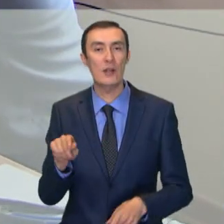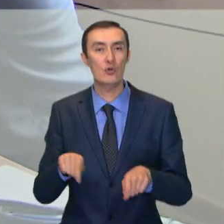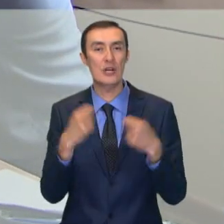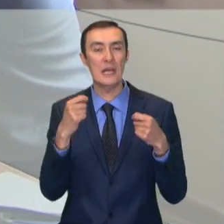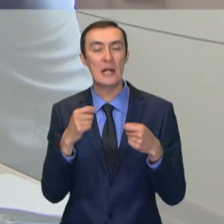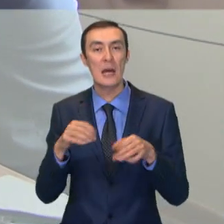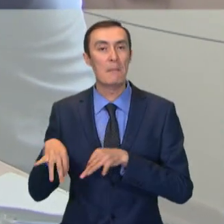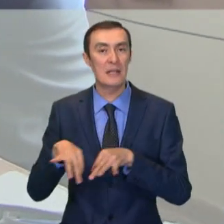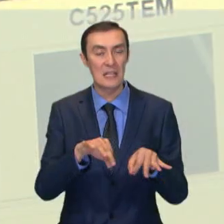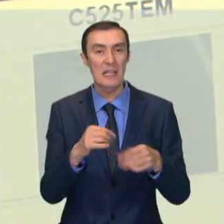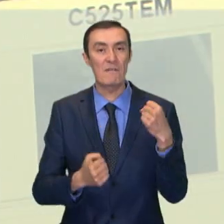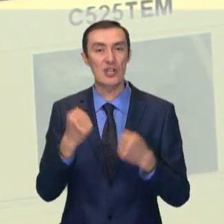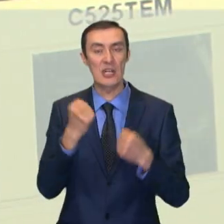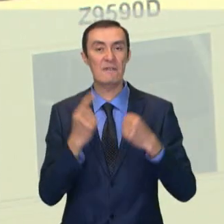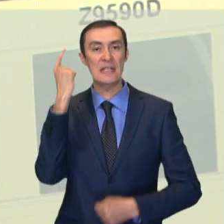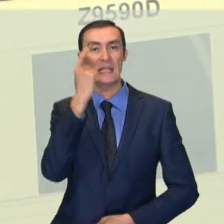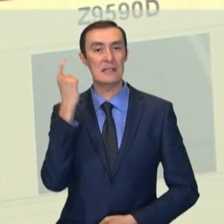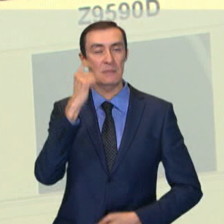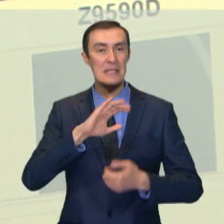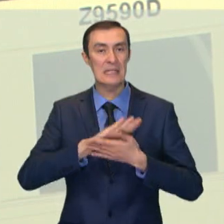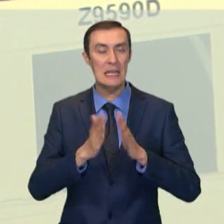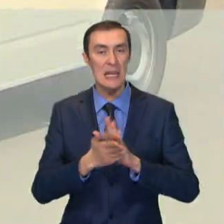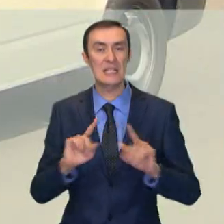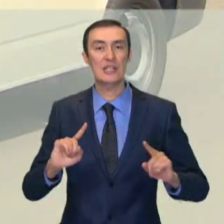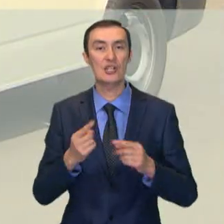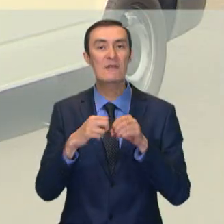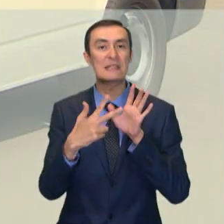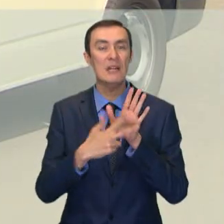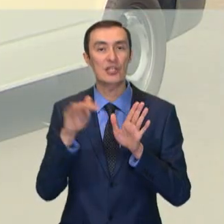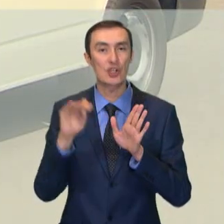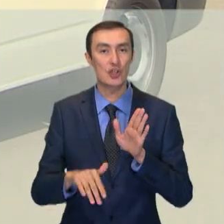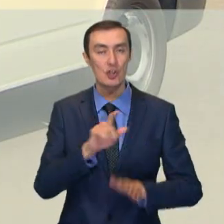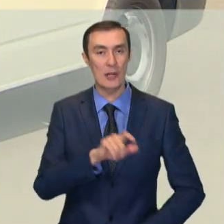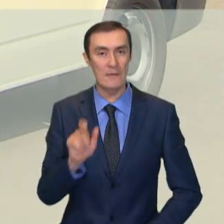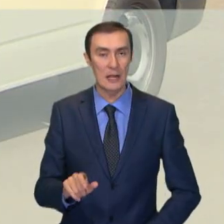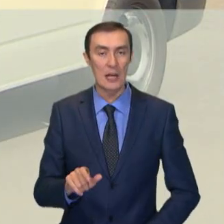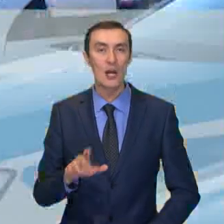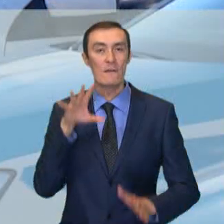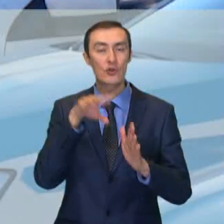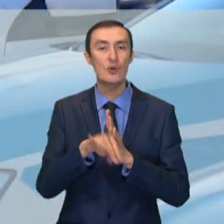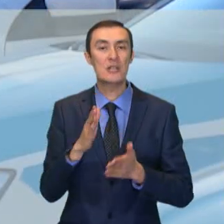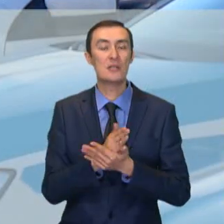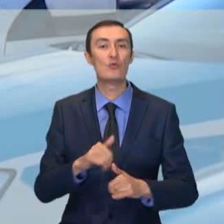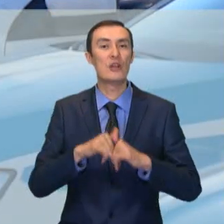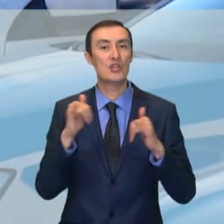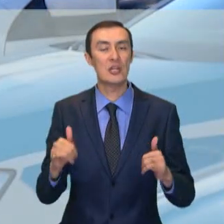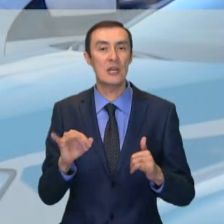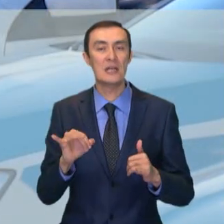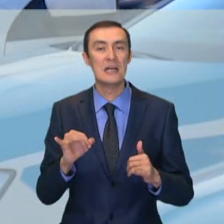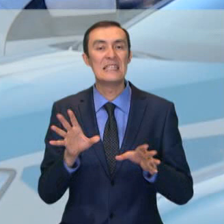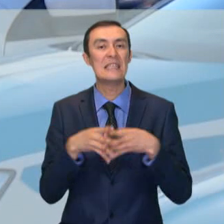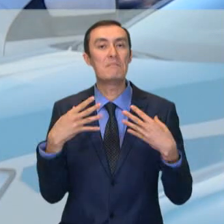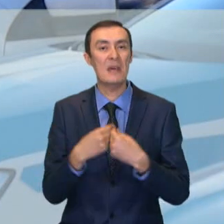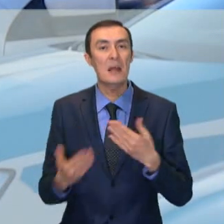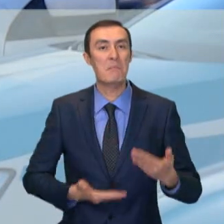нарушений ПДД. За вождение в нетрезвом состоянии задержаны 18 тысяч автолюбителей. Отмечается рост числа семейно-бытовых